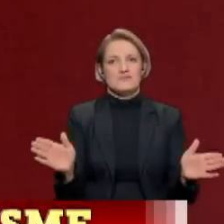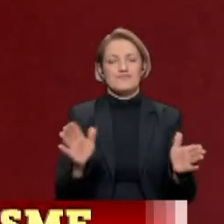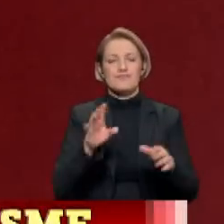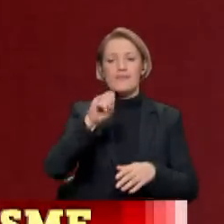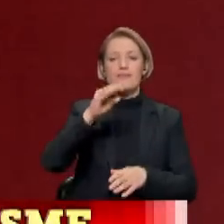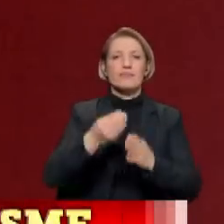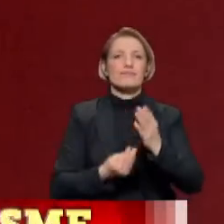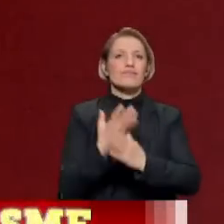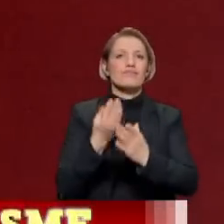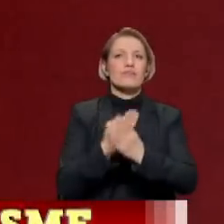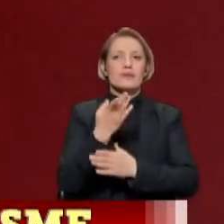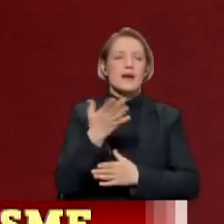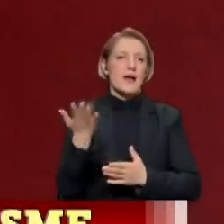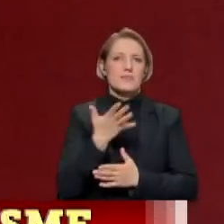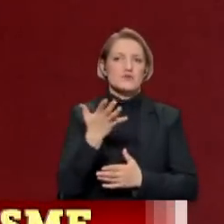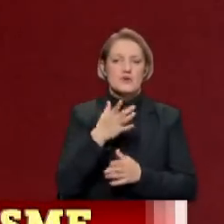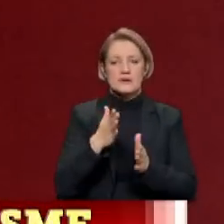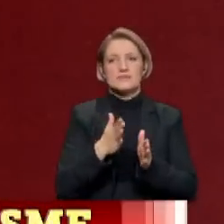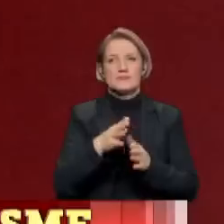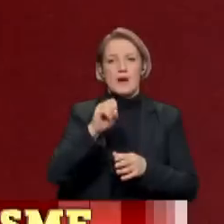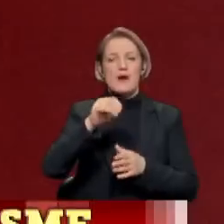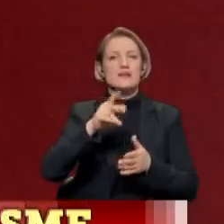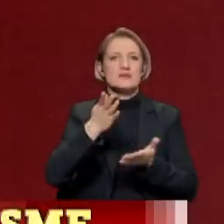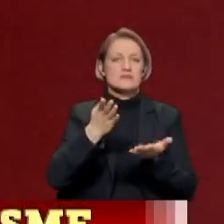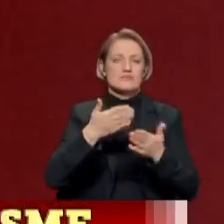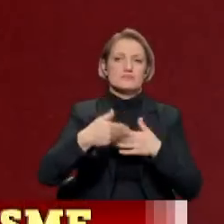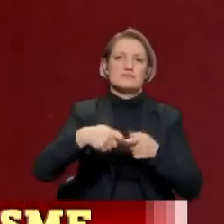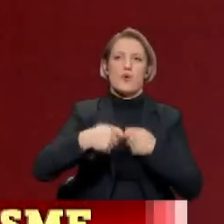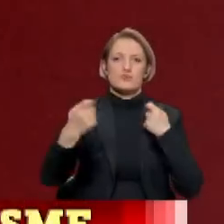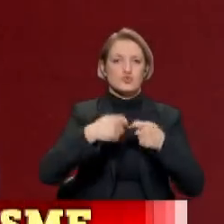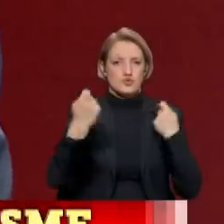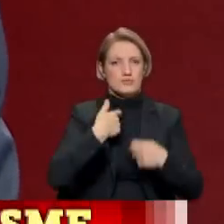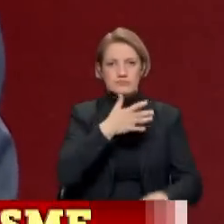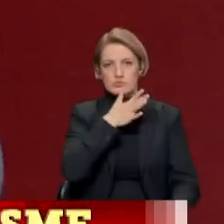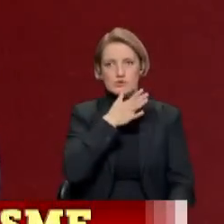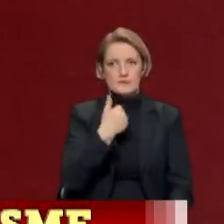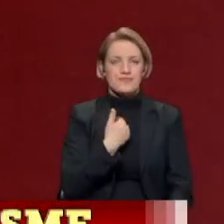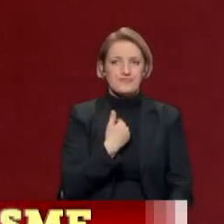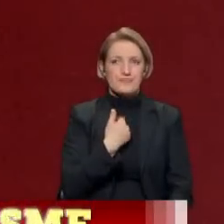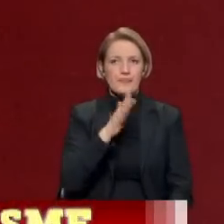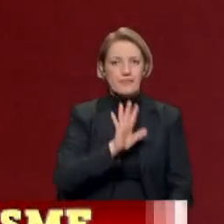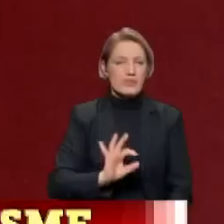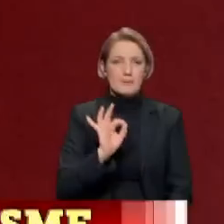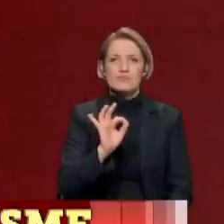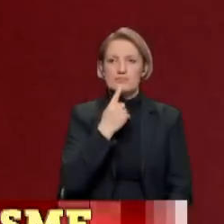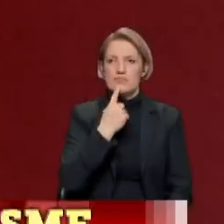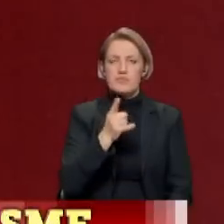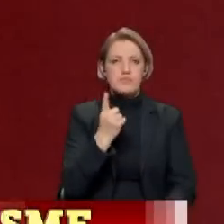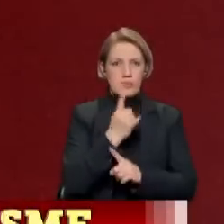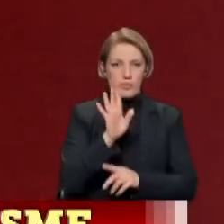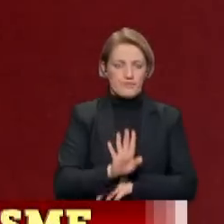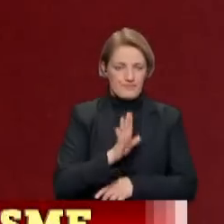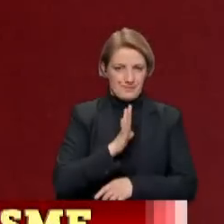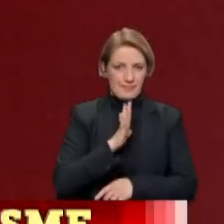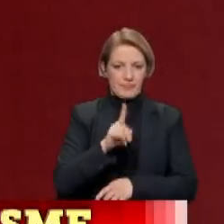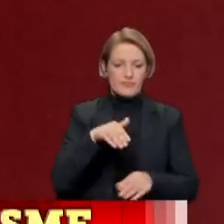kurucularının da epeyce bir kısmının AK Parti ile ilişkisini kestiğini ben biliyorum. Yani hep söylediğim bir şey var. Ben AK